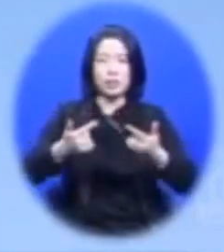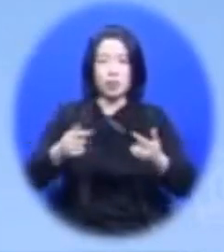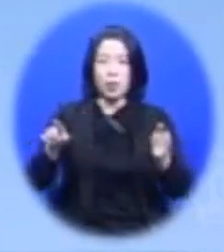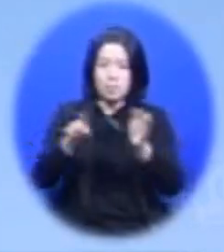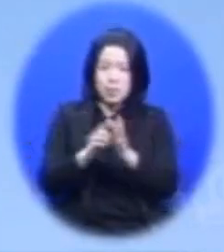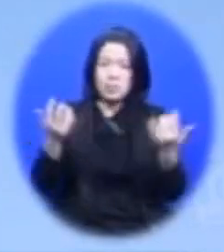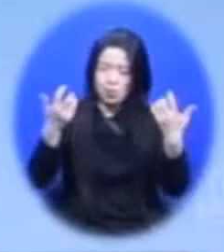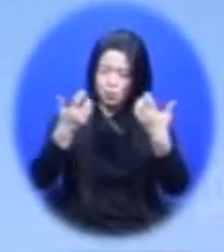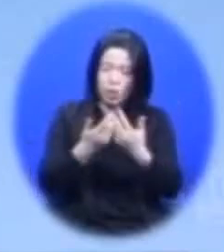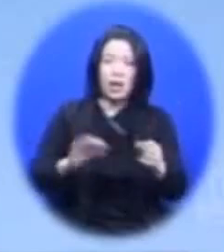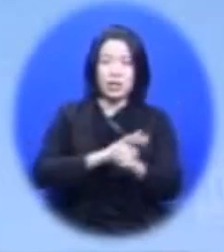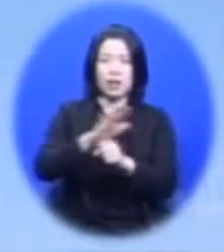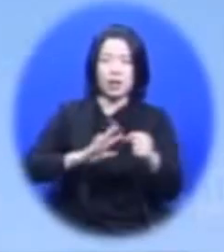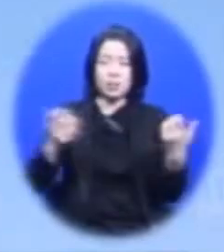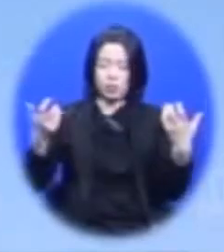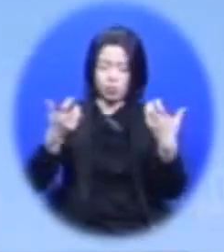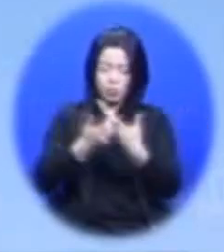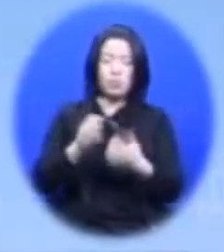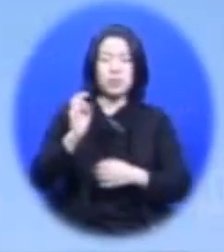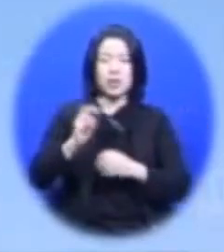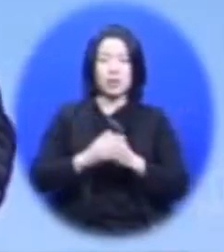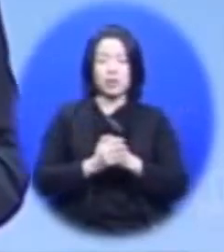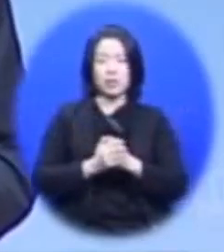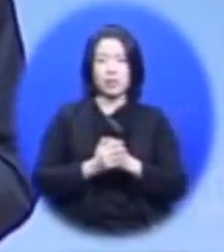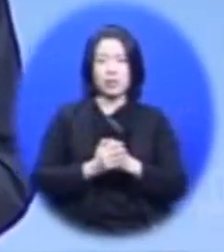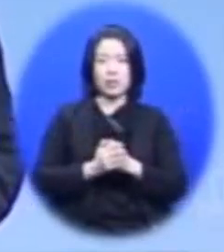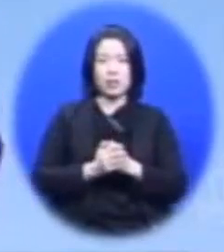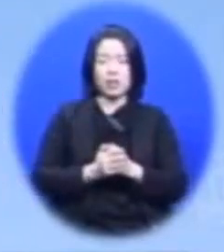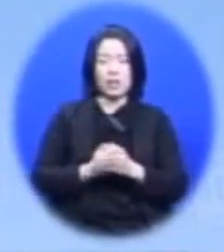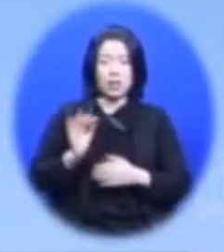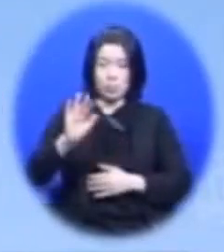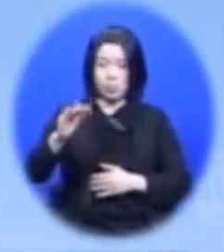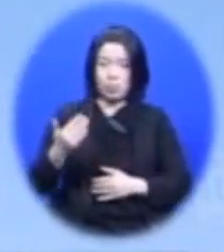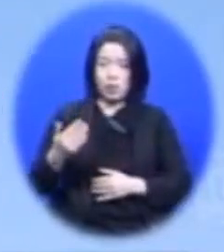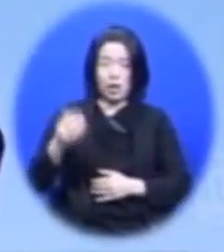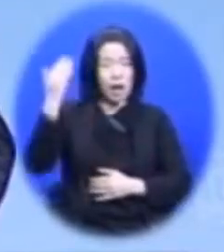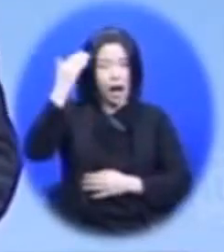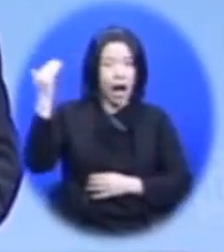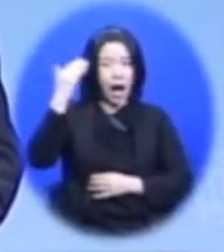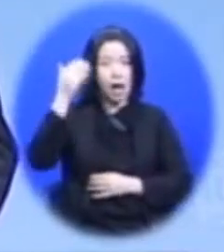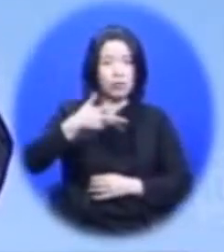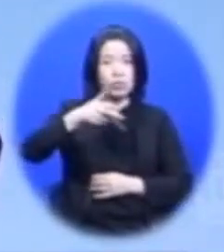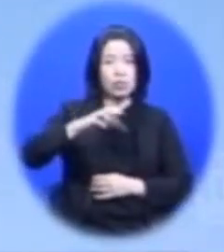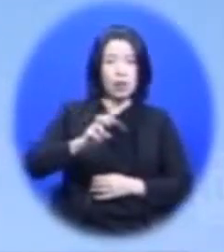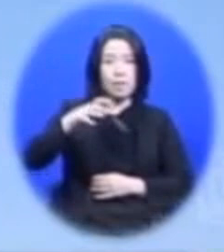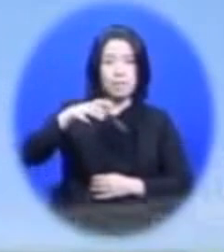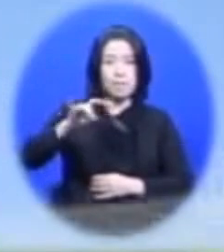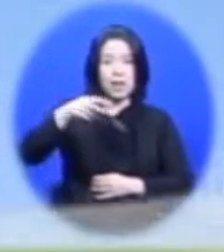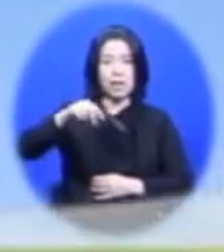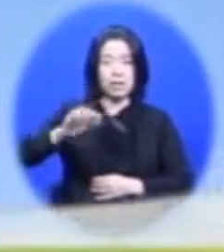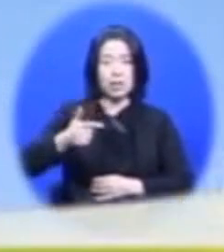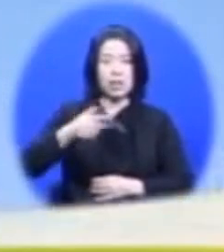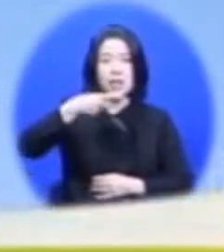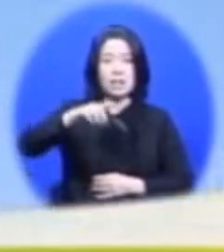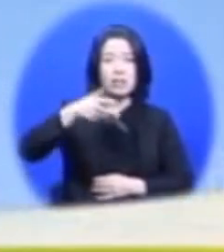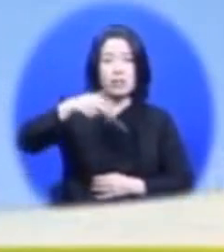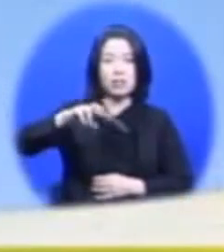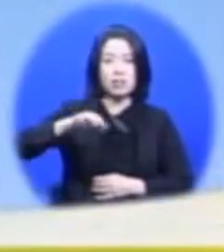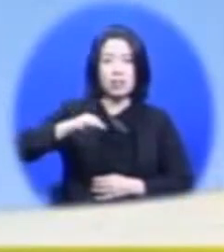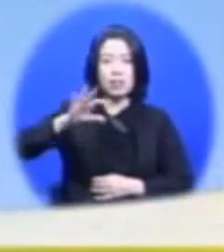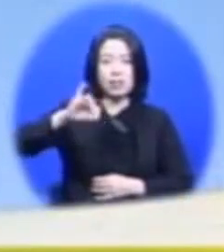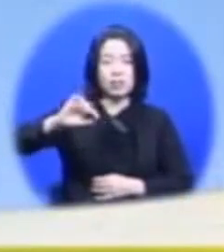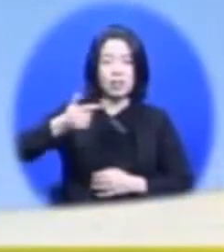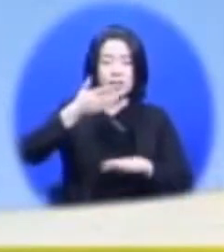충만이요 사랑의 충만이라는 것. 최근에 한국 컨패션에 서정인 목사님이 고맙다라는